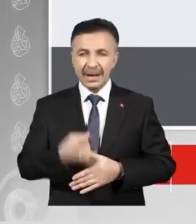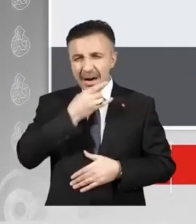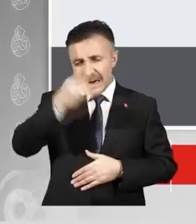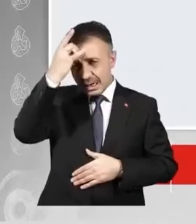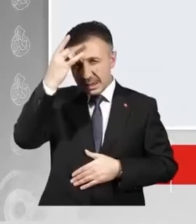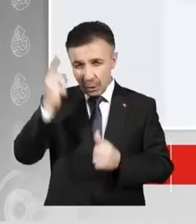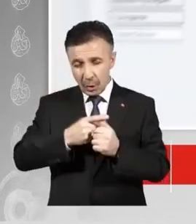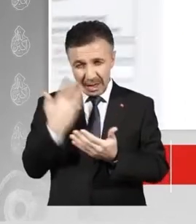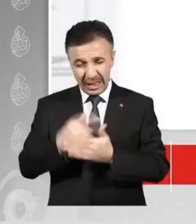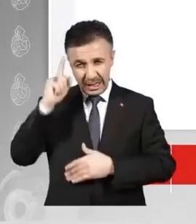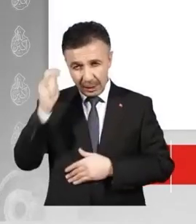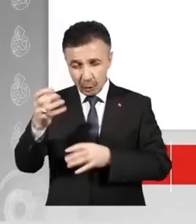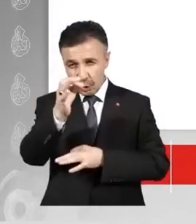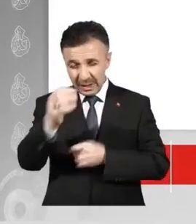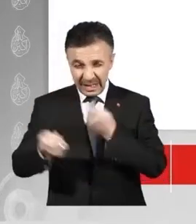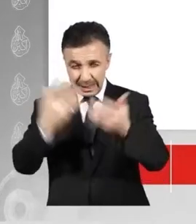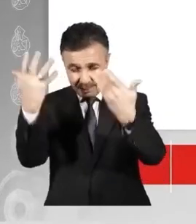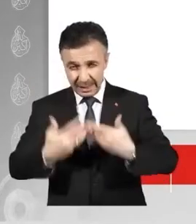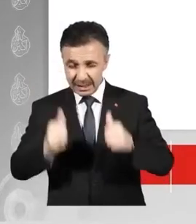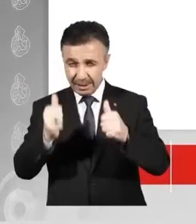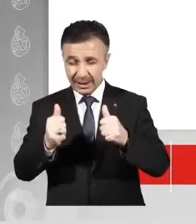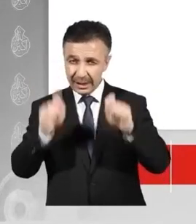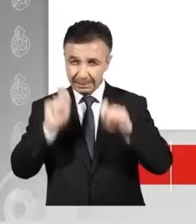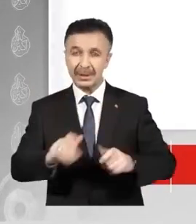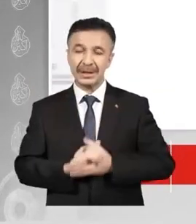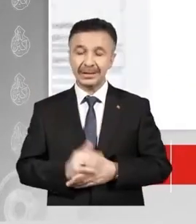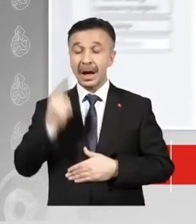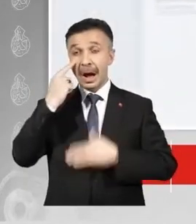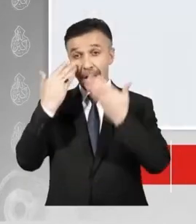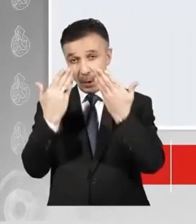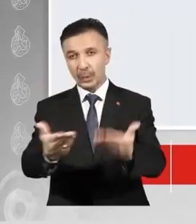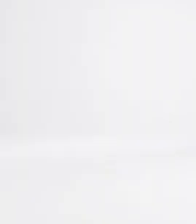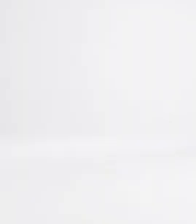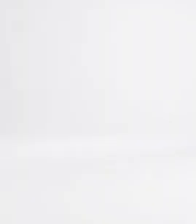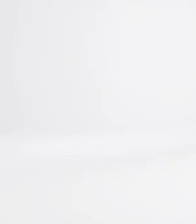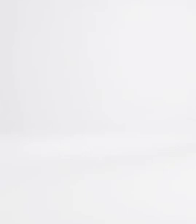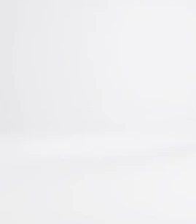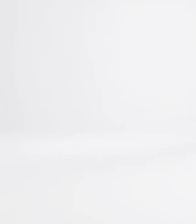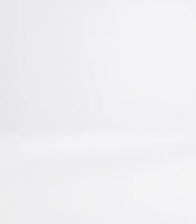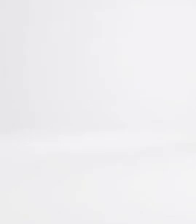Hac ön kayıt başvuru işleminiz başarıyla gerçekleştirilmiştir. Hayırlı olsun.